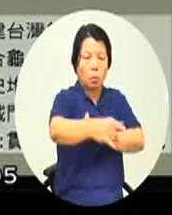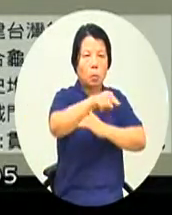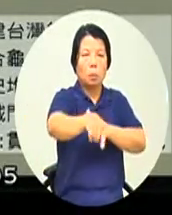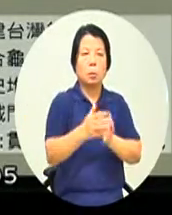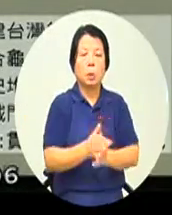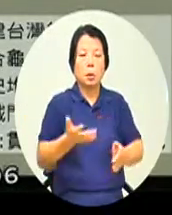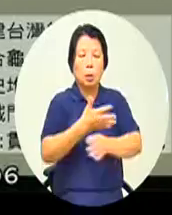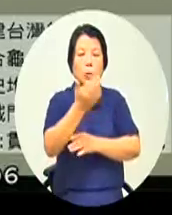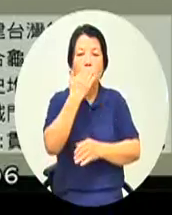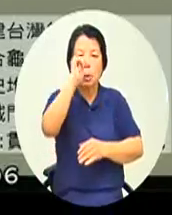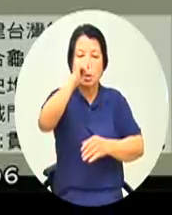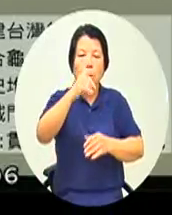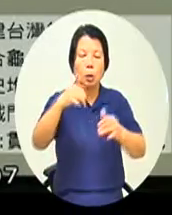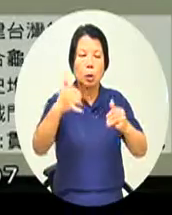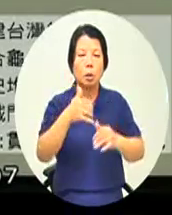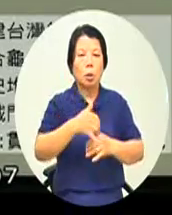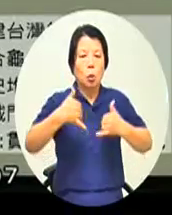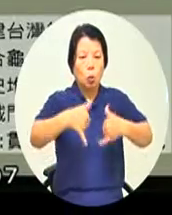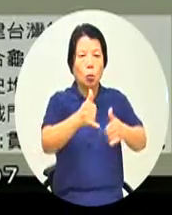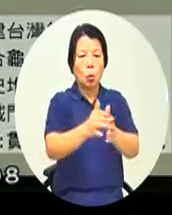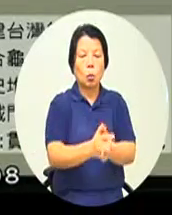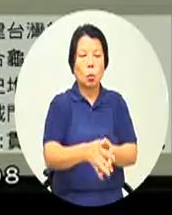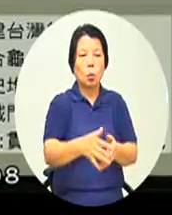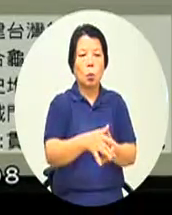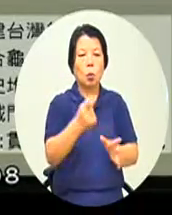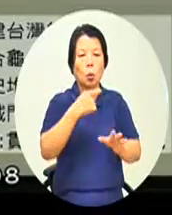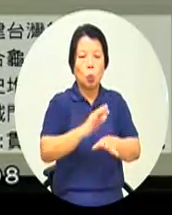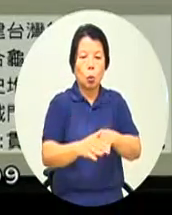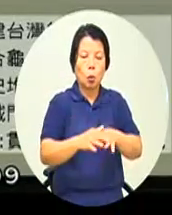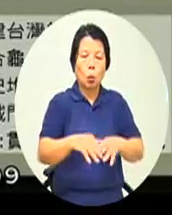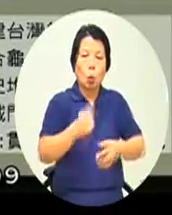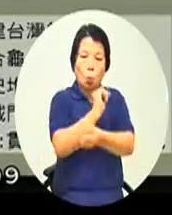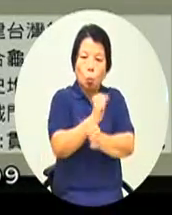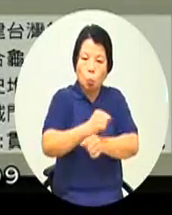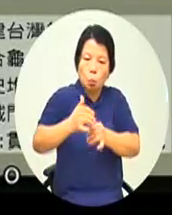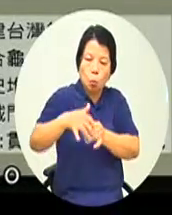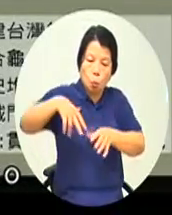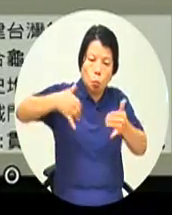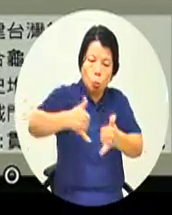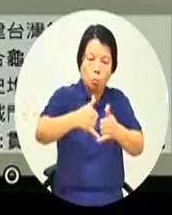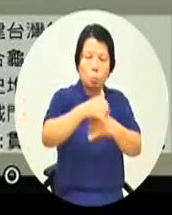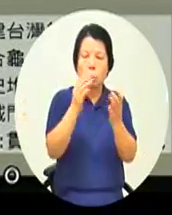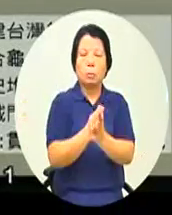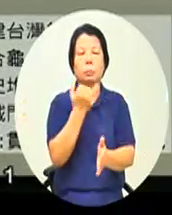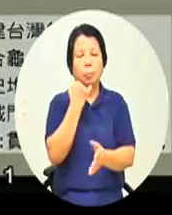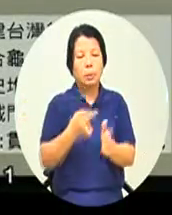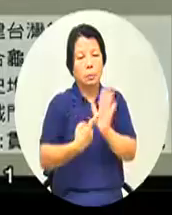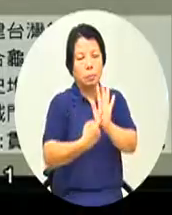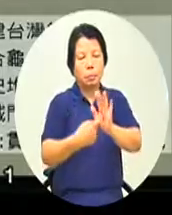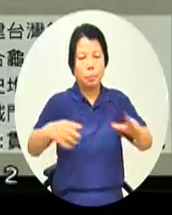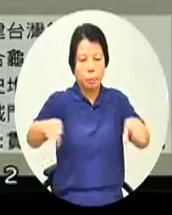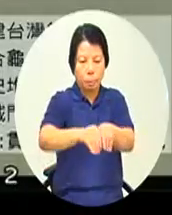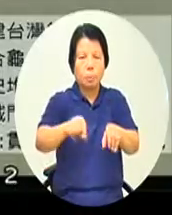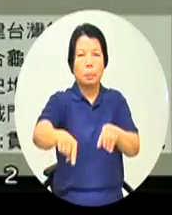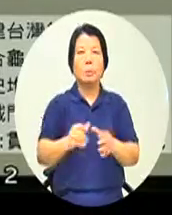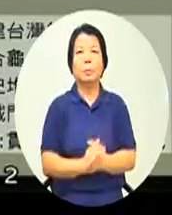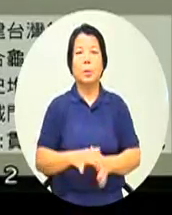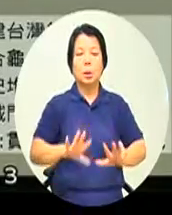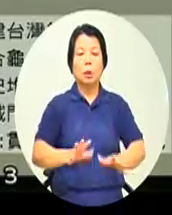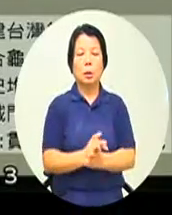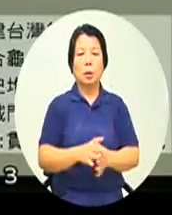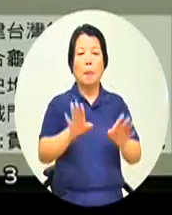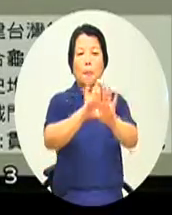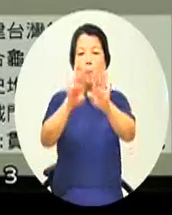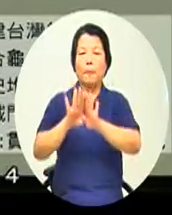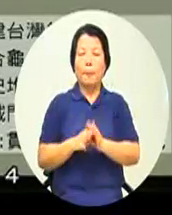是中间上面用木栈道把它接起来，或其实有很多种方式的呈现。但是我今天要讲的是，其实我们在这个四个门